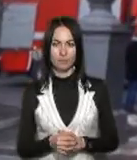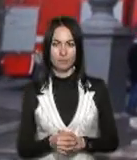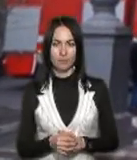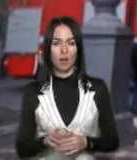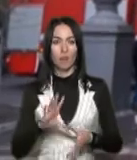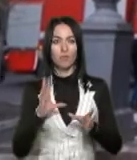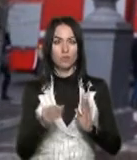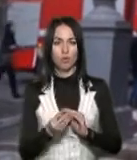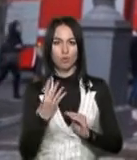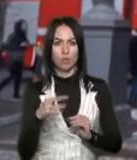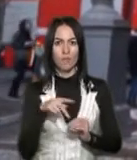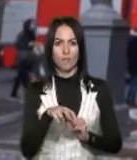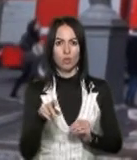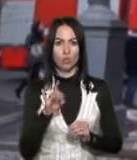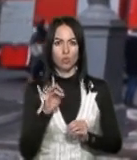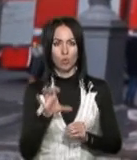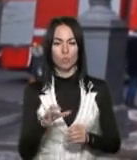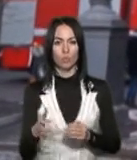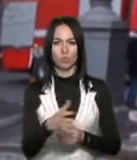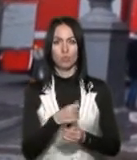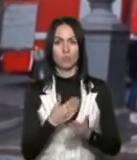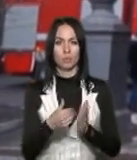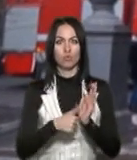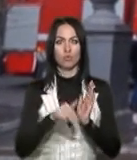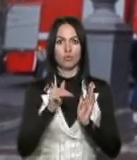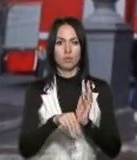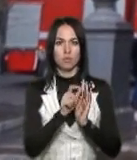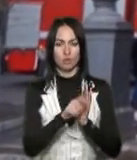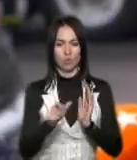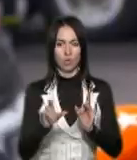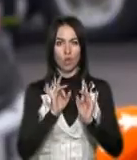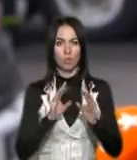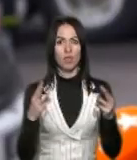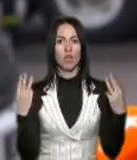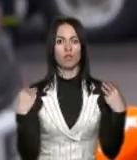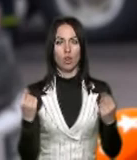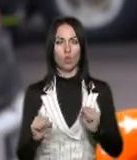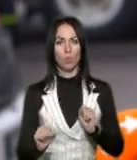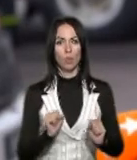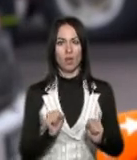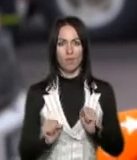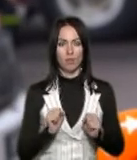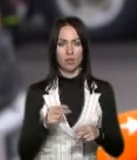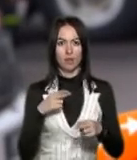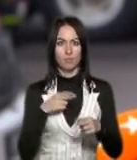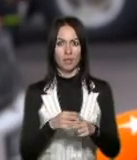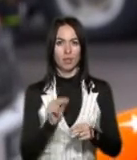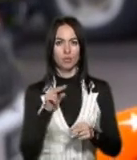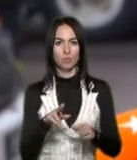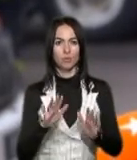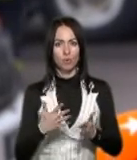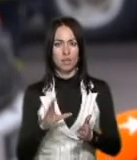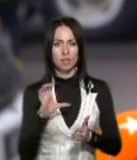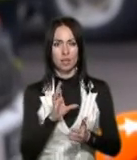Всього 4 виходами з корпусу вивели близько 6 тисяч людей, розповідає начальник управління запобігання надзвичайним ситуаціям